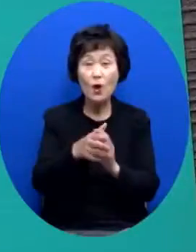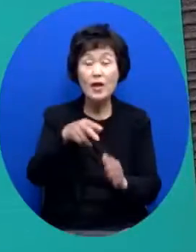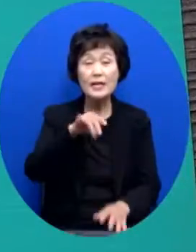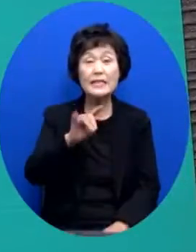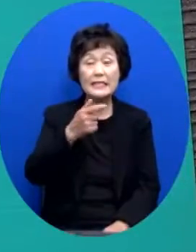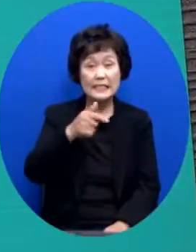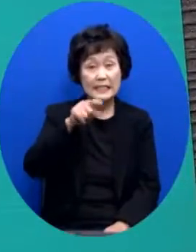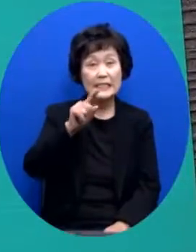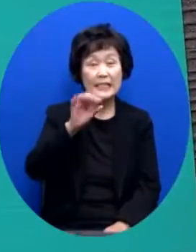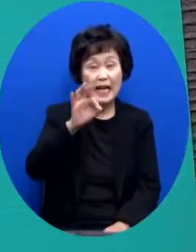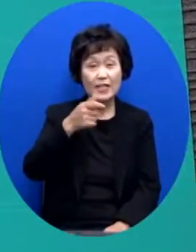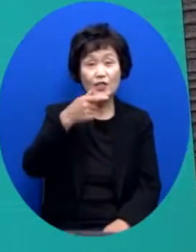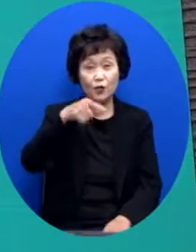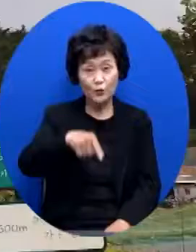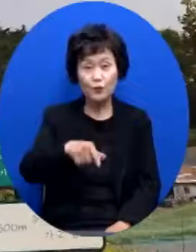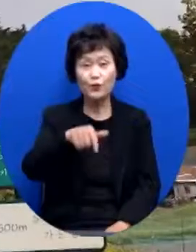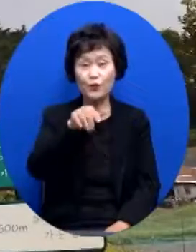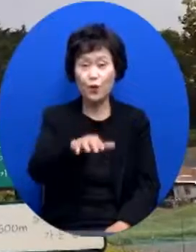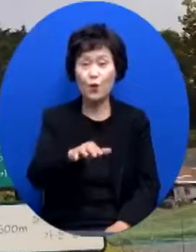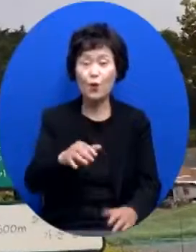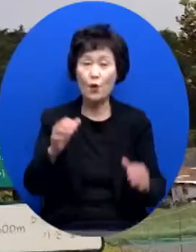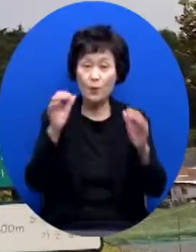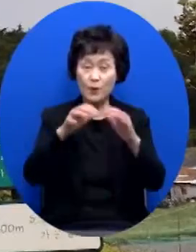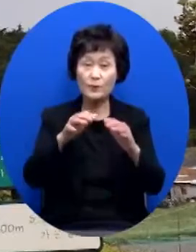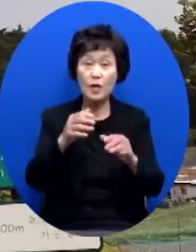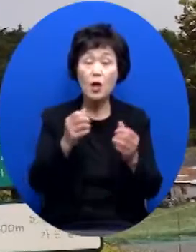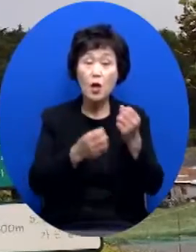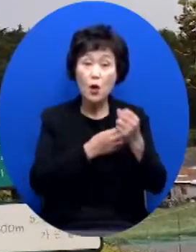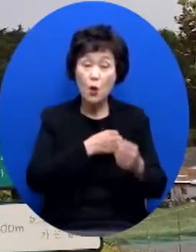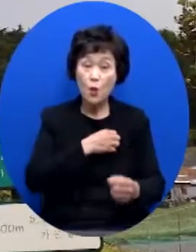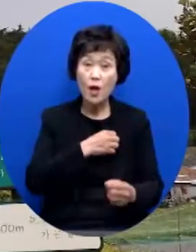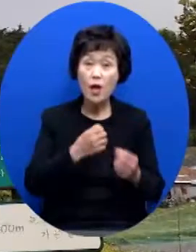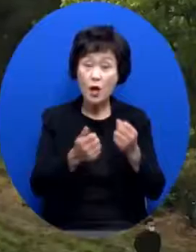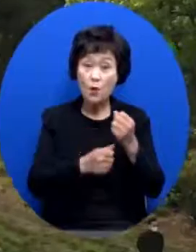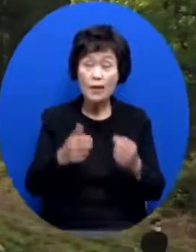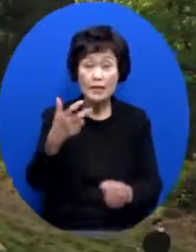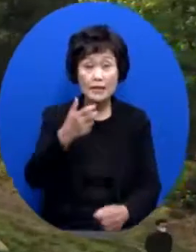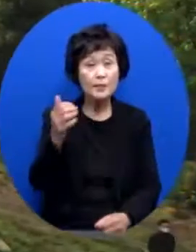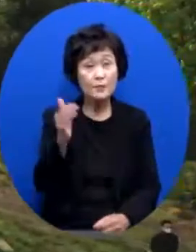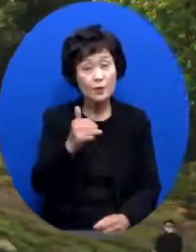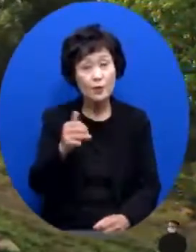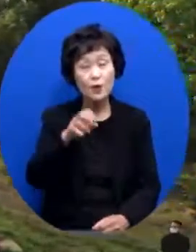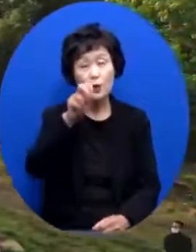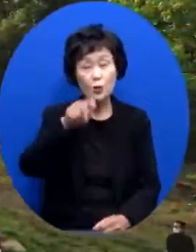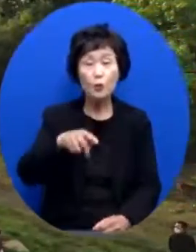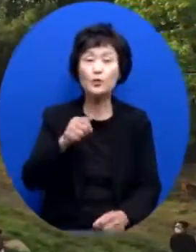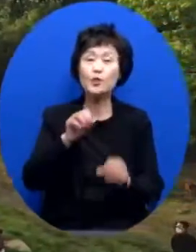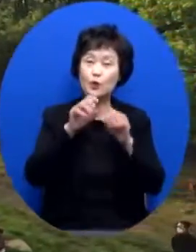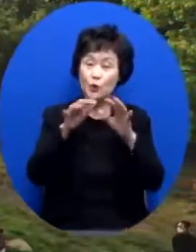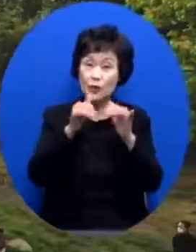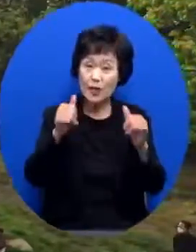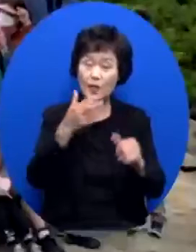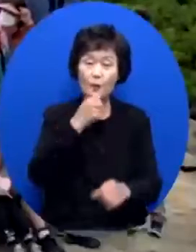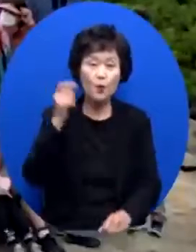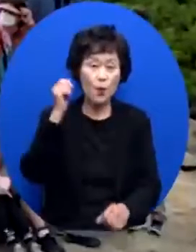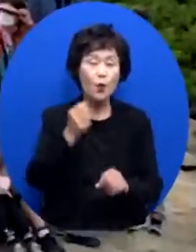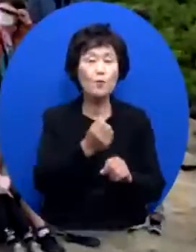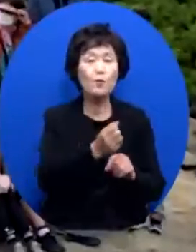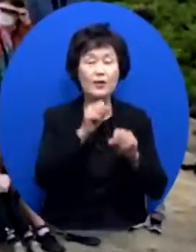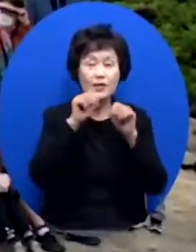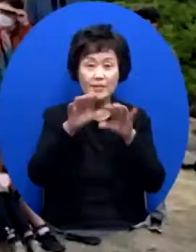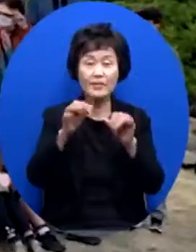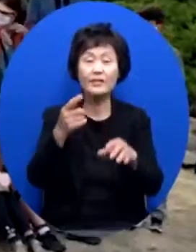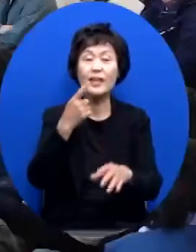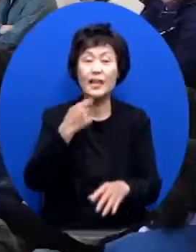찾았습니다. 이날 회원 70여 명은 문준경 전도사가 복음을 전했던 소학도 둘레길과 예수님의 열두